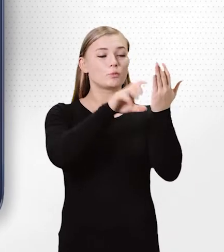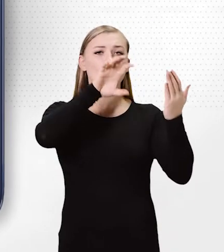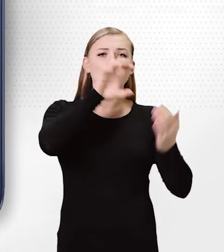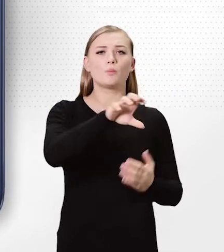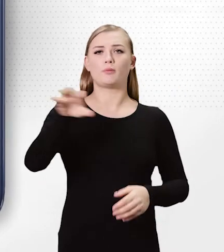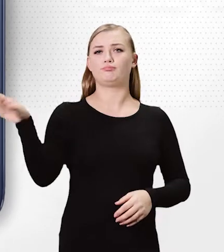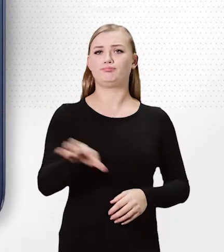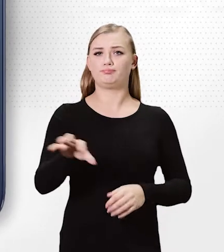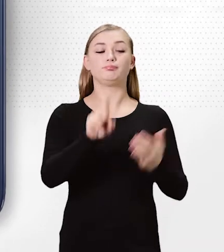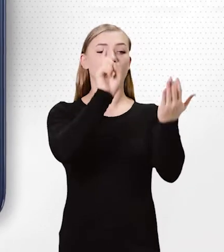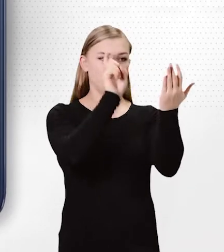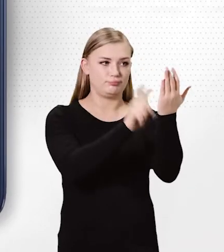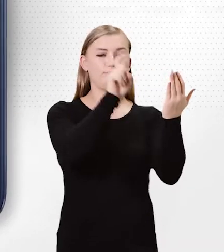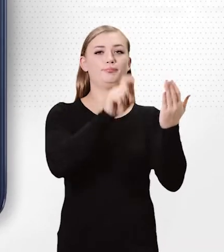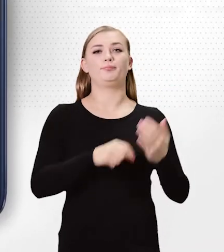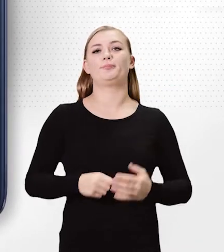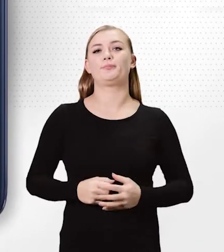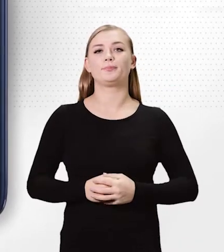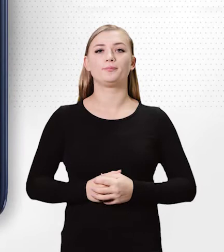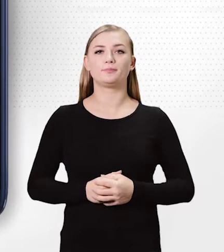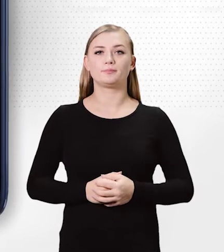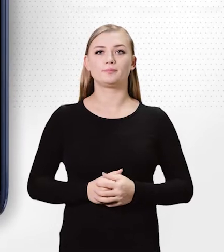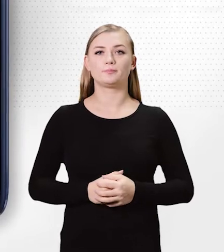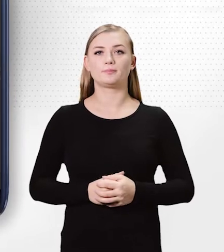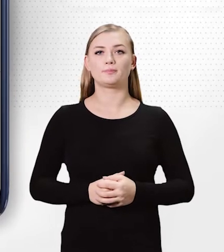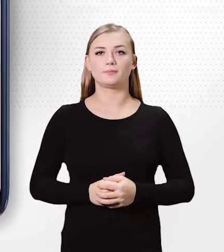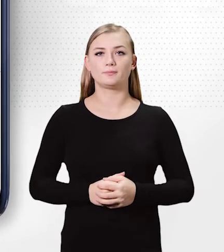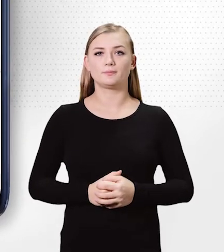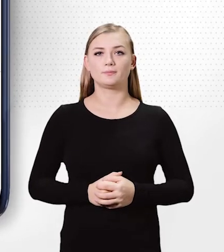Zgłaszając kradzież, wybierz ikonę Kradzież.